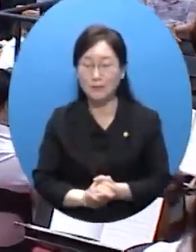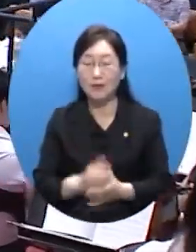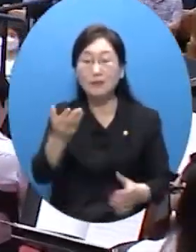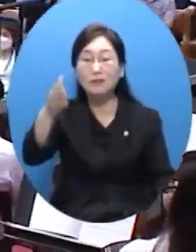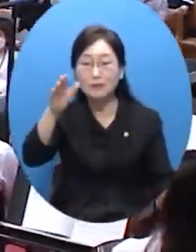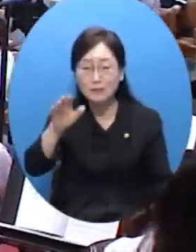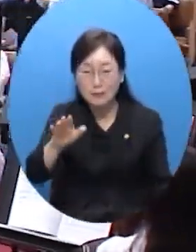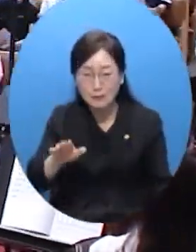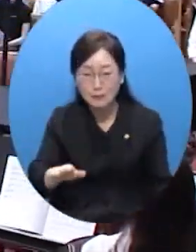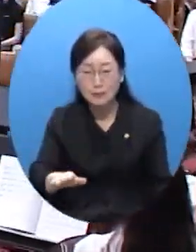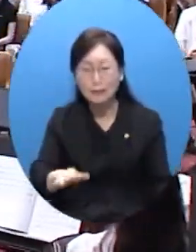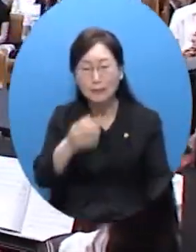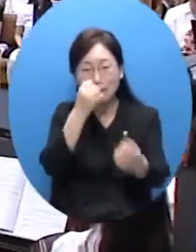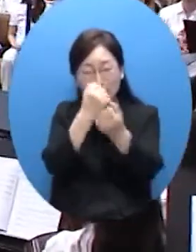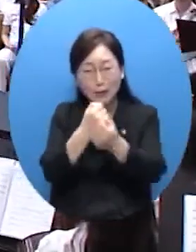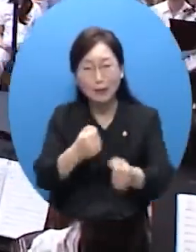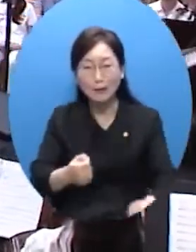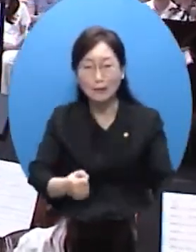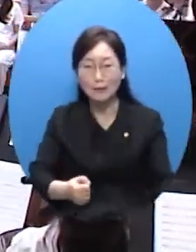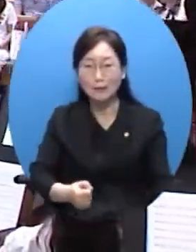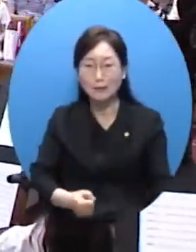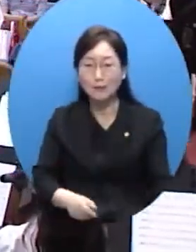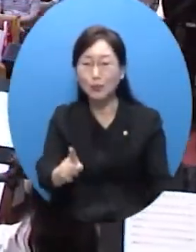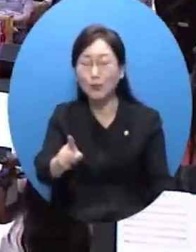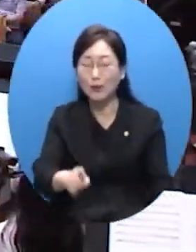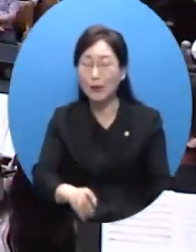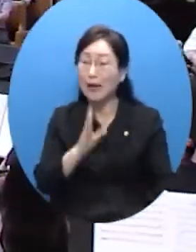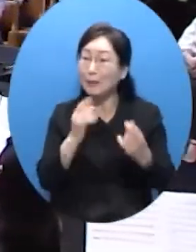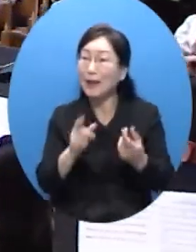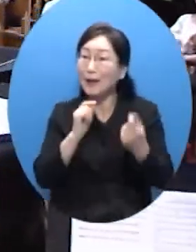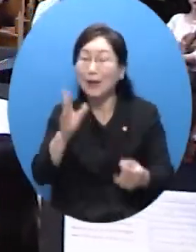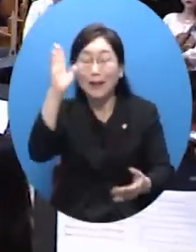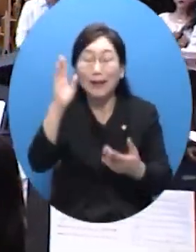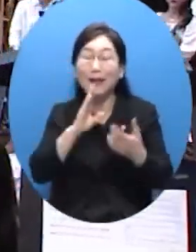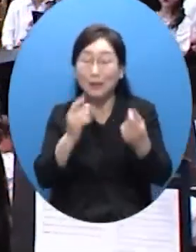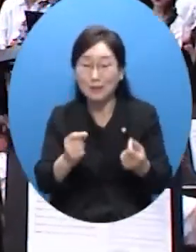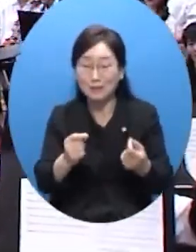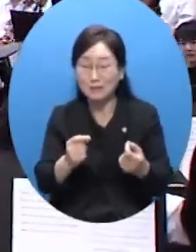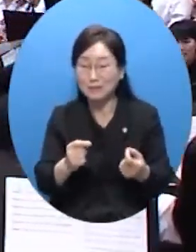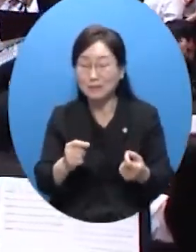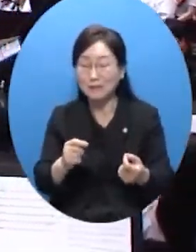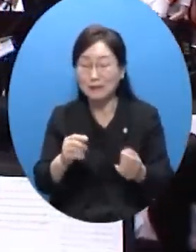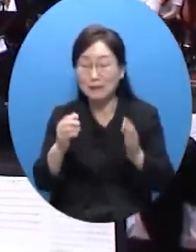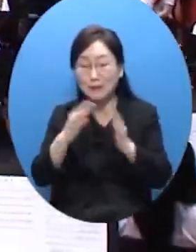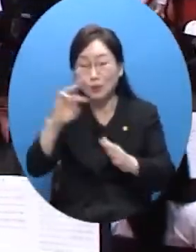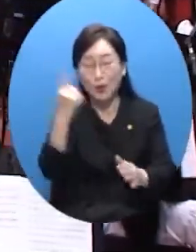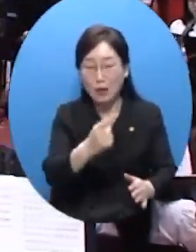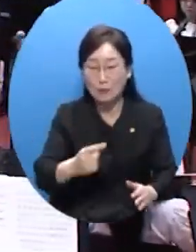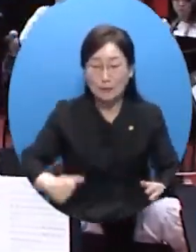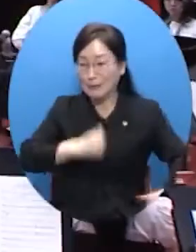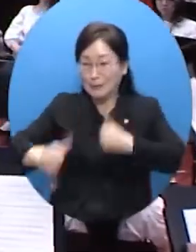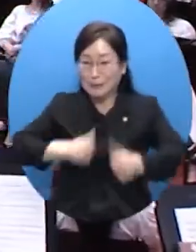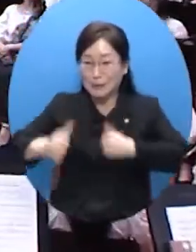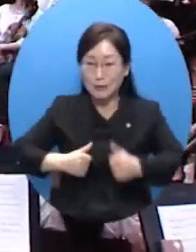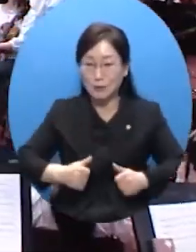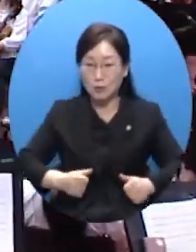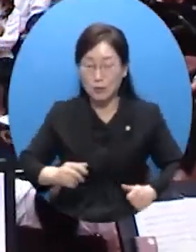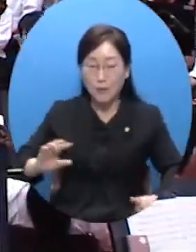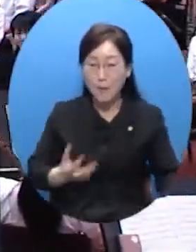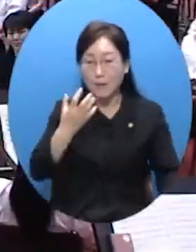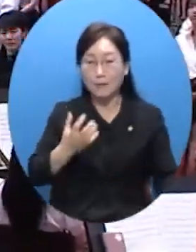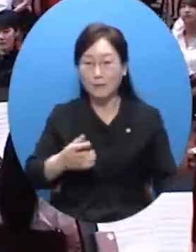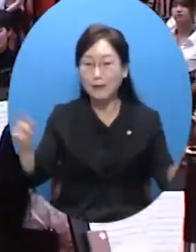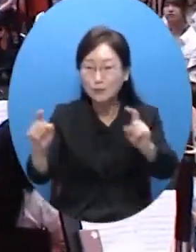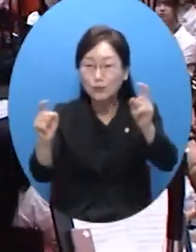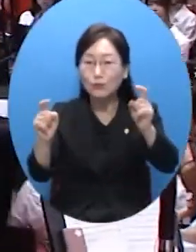그런데도 우리는 말씀을 들을 땐 아멘 하는데 돌아서 나가면서 내 성질을 못 이겨서 쉽게 화내고